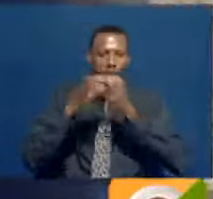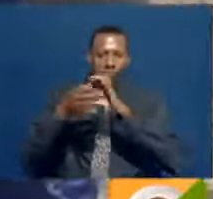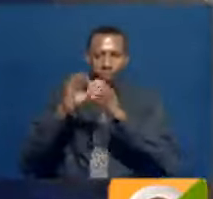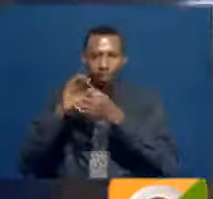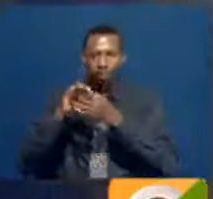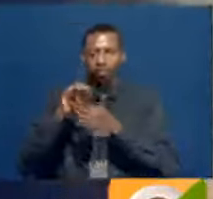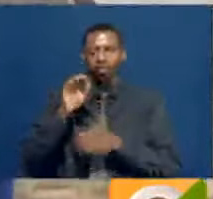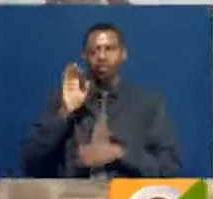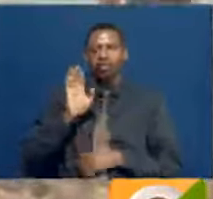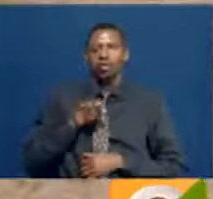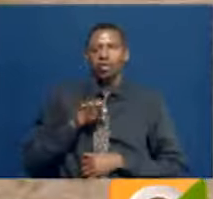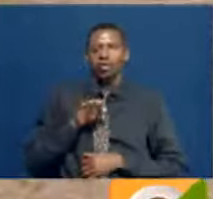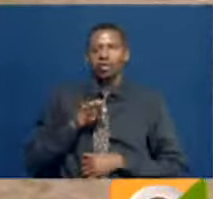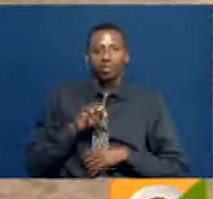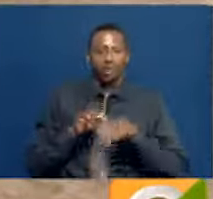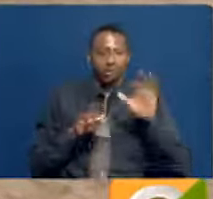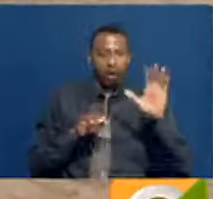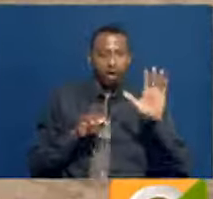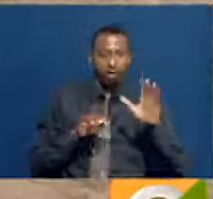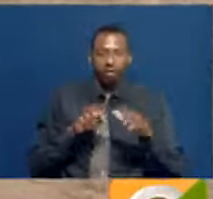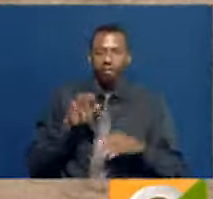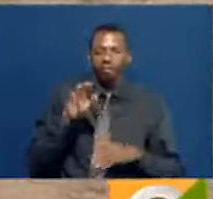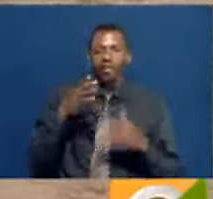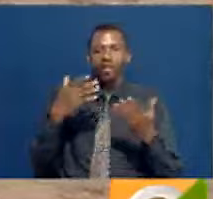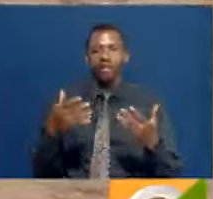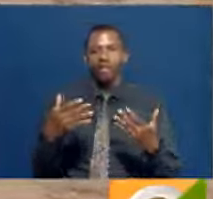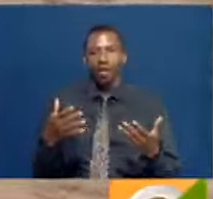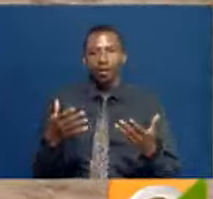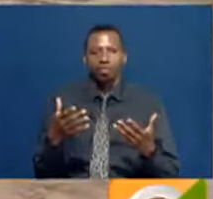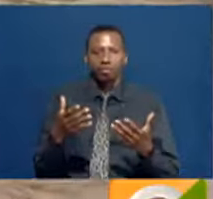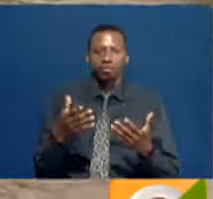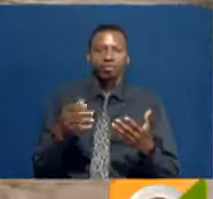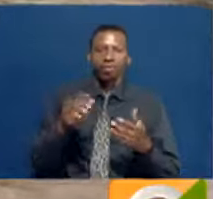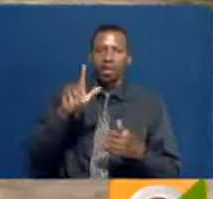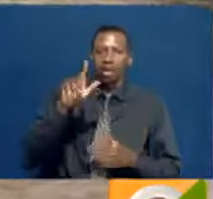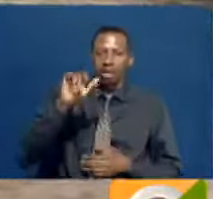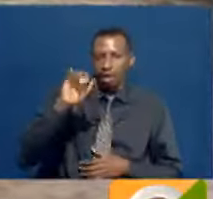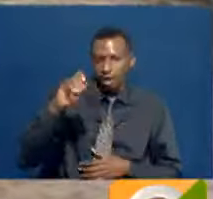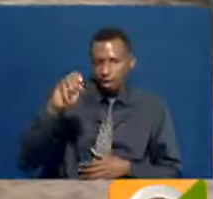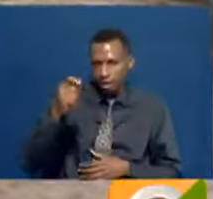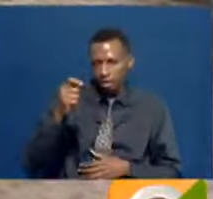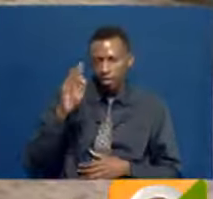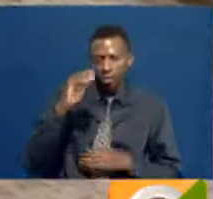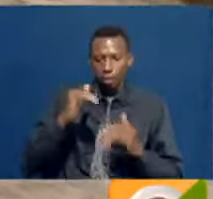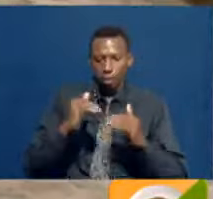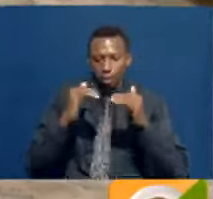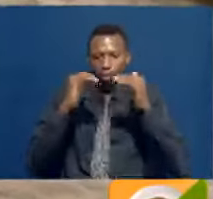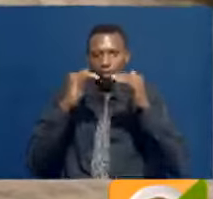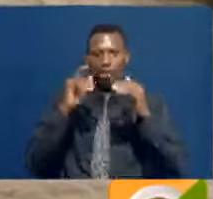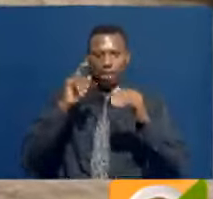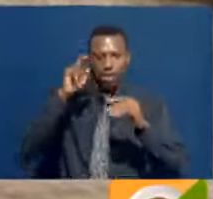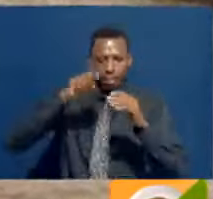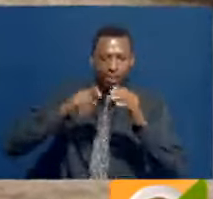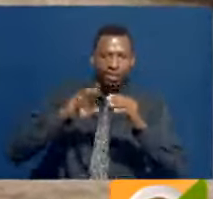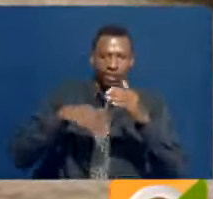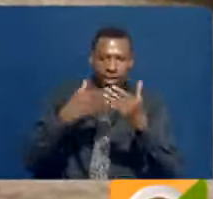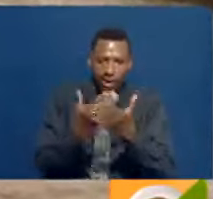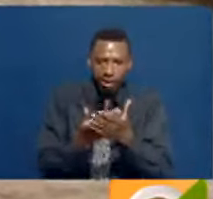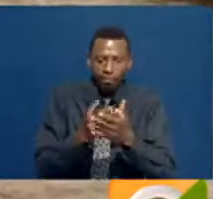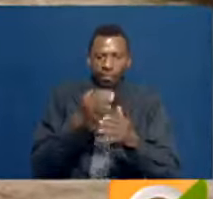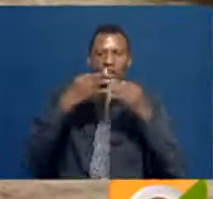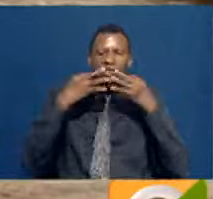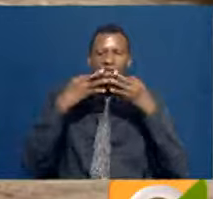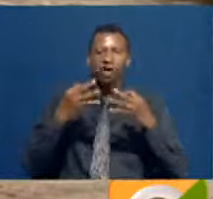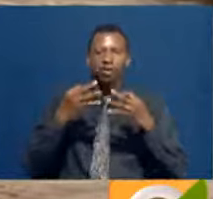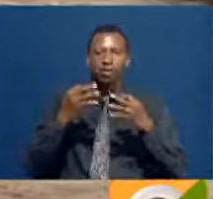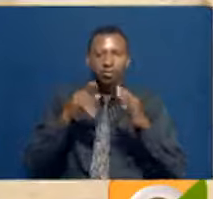5 boxers in the flyweight, bantamweight, featherweight, lightweight and welterweight need to reach the finals to earn a ticket to Paris.